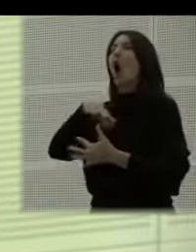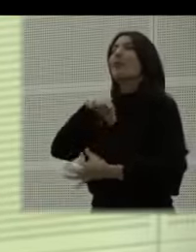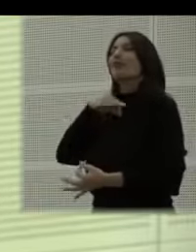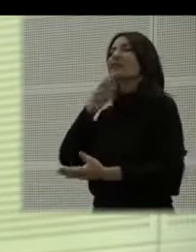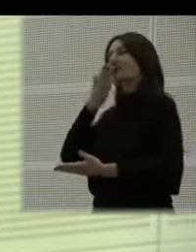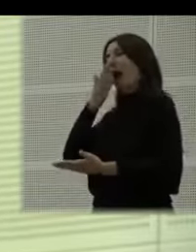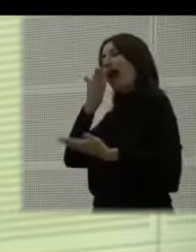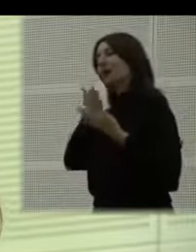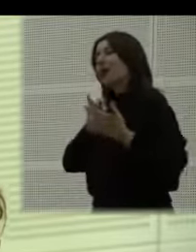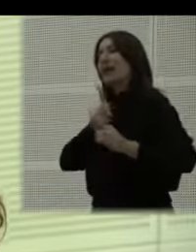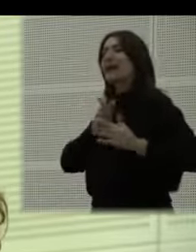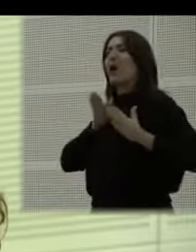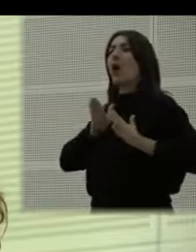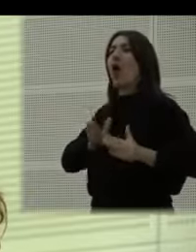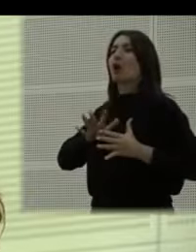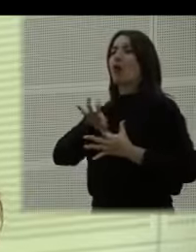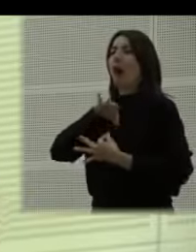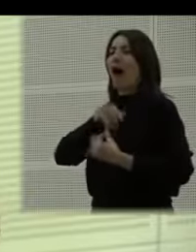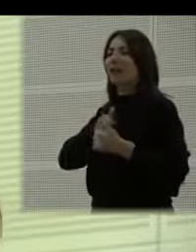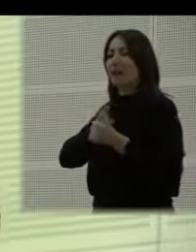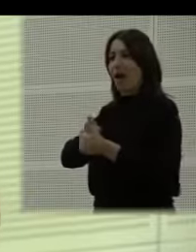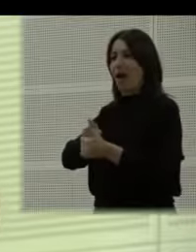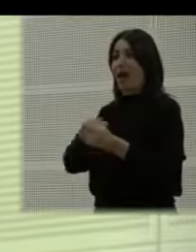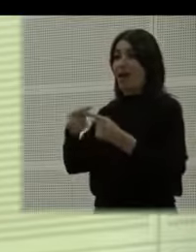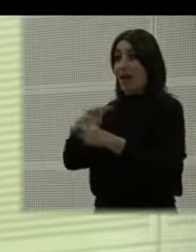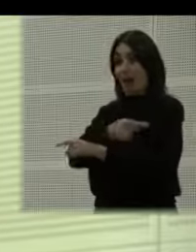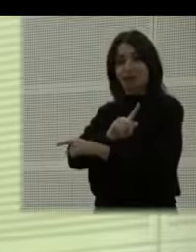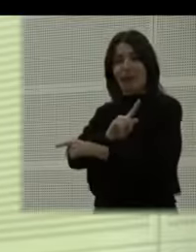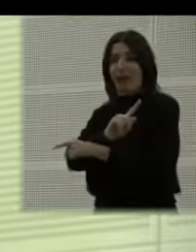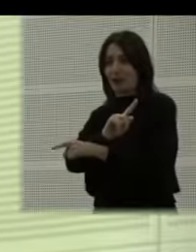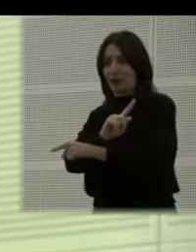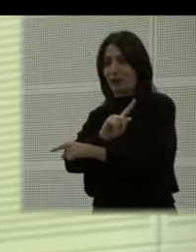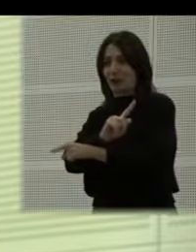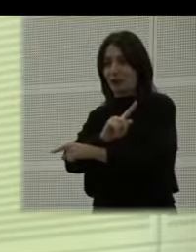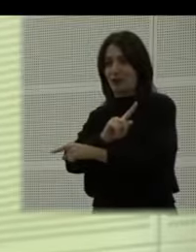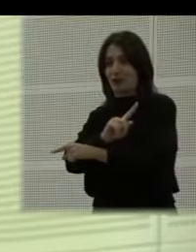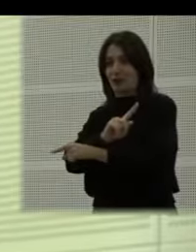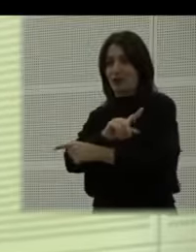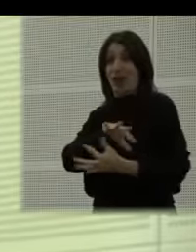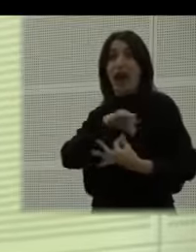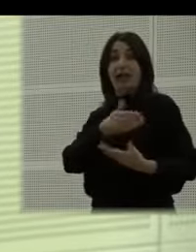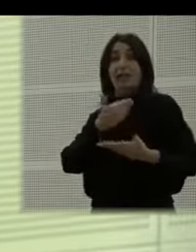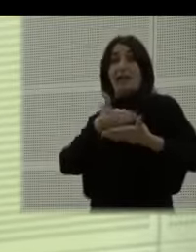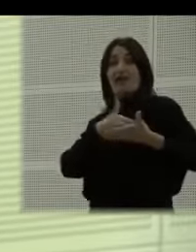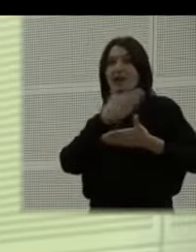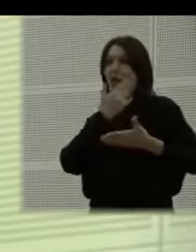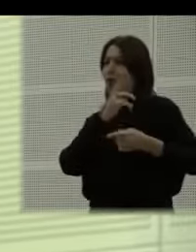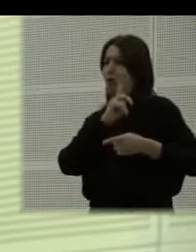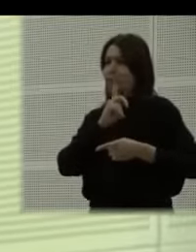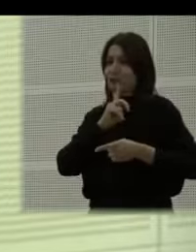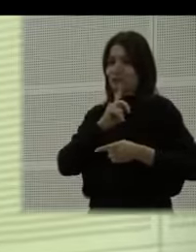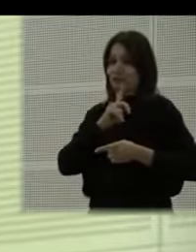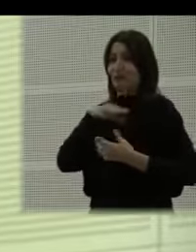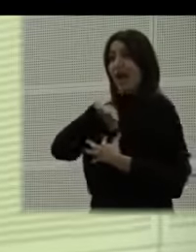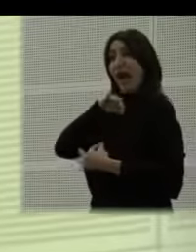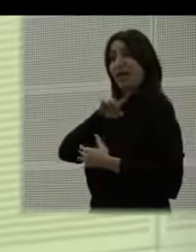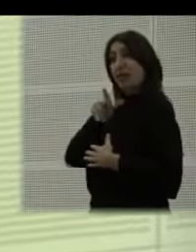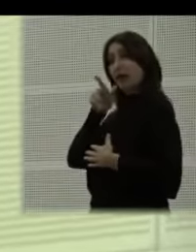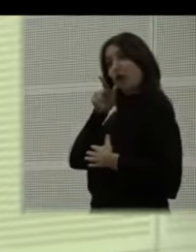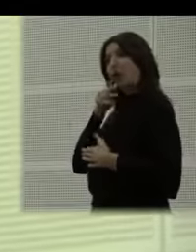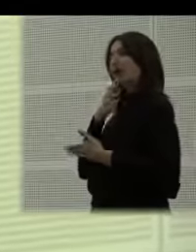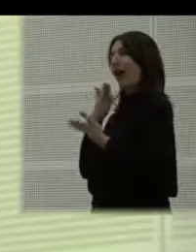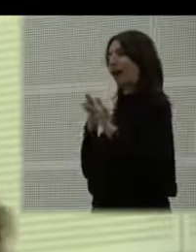mio corpo all'anima e non viceversa, perché ho dato grande importanza alla mia anima, alla mia interiorità. Quindi questo